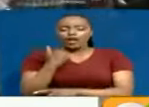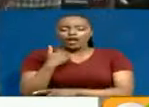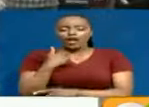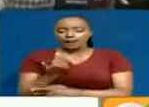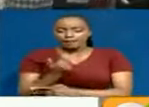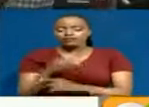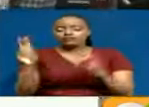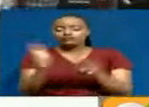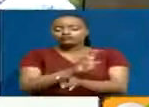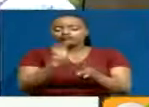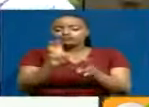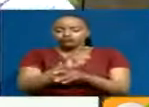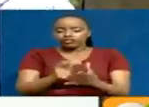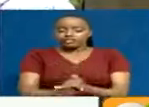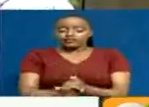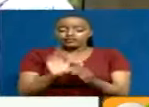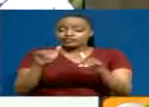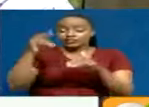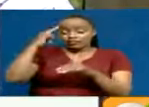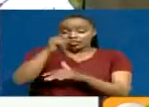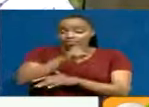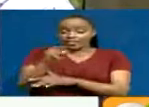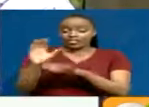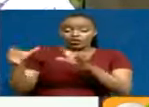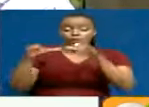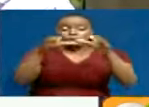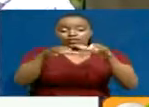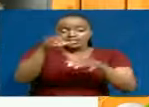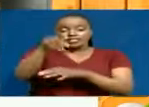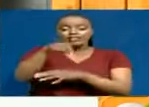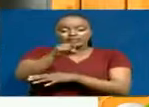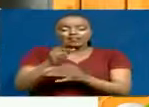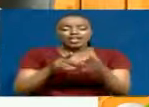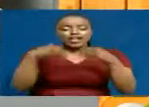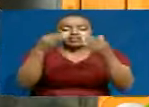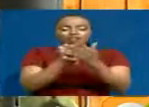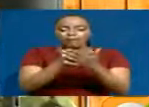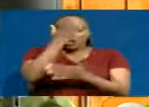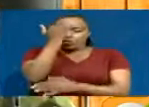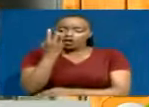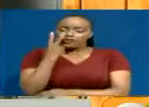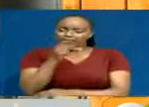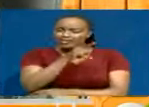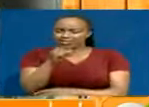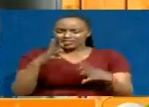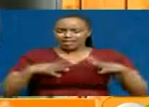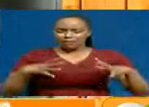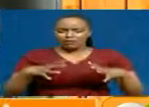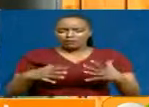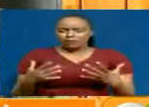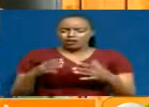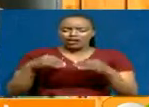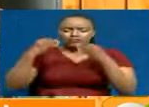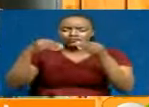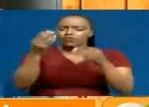ambao walikuwa wakisakwa. Alafu viongozi kutoka katika hizo jamii wanafande hawa watu. Because ukiangalia kwamba hawa jamaa wanapata